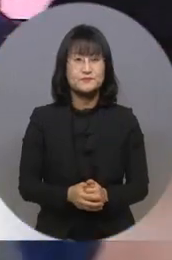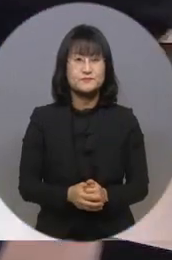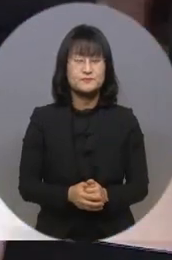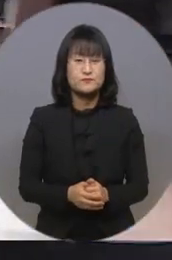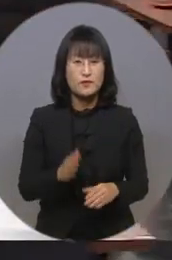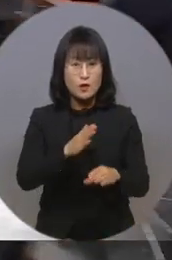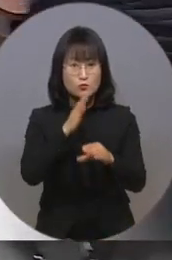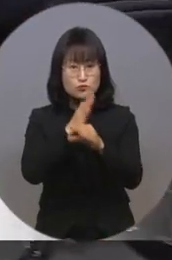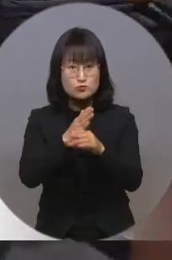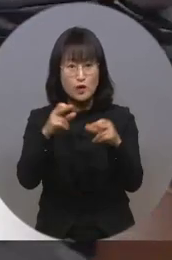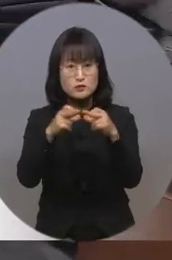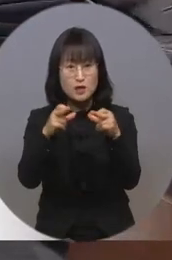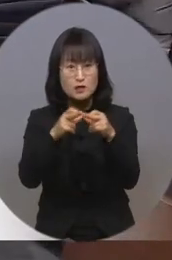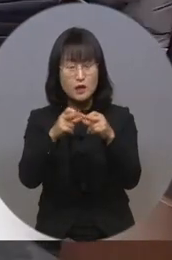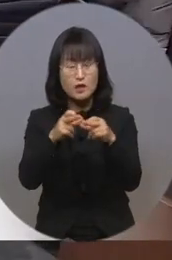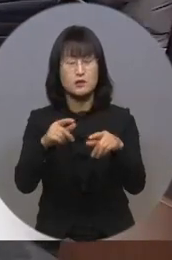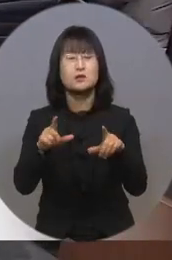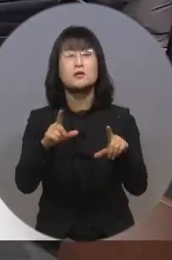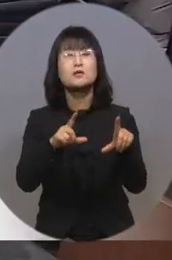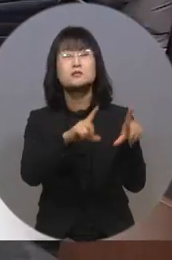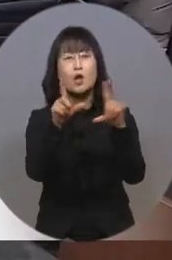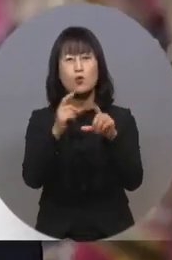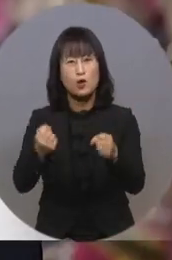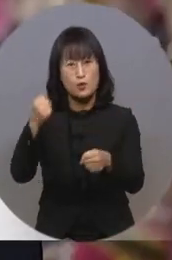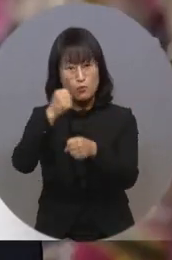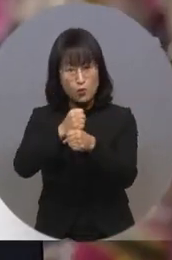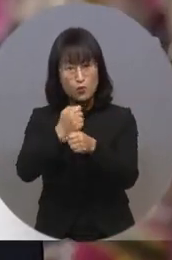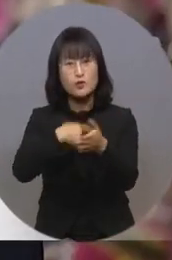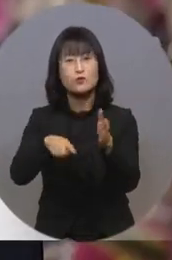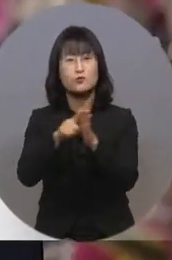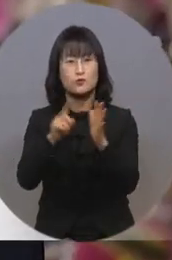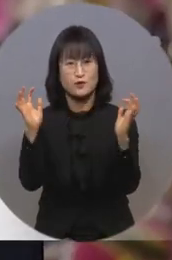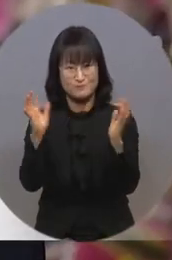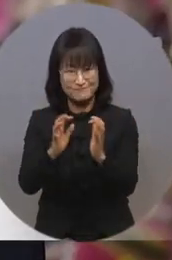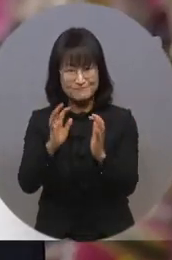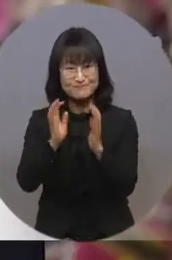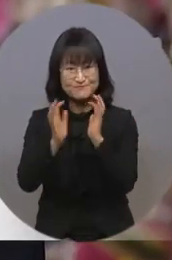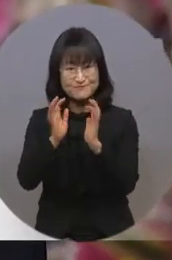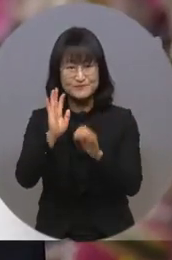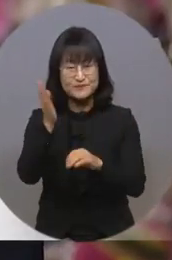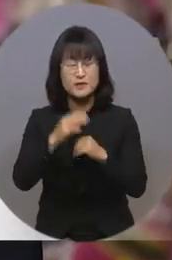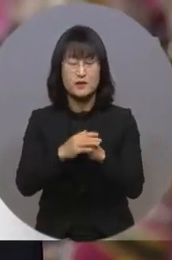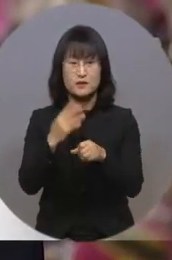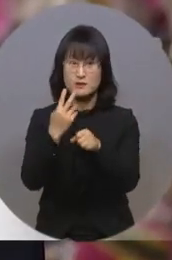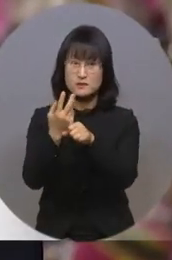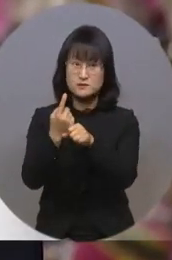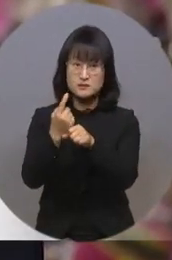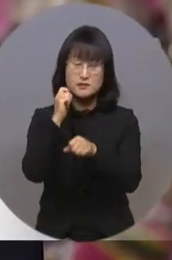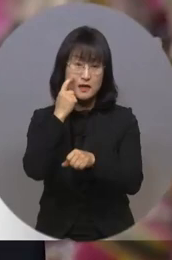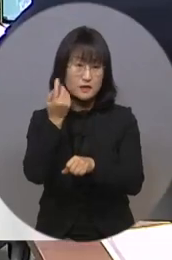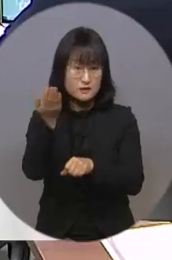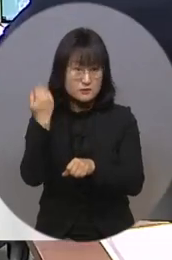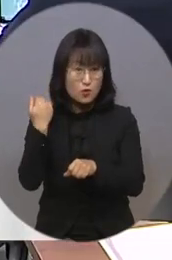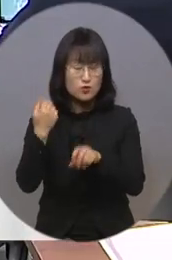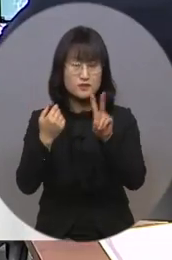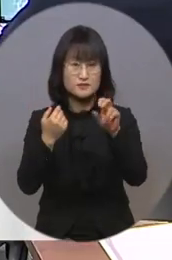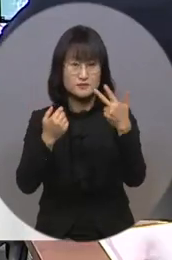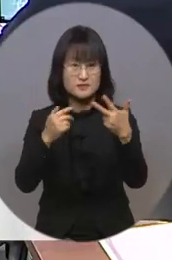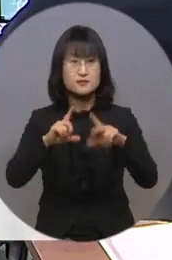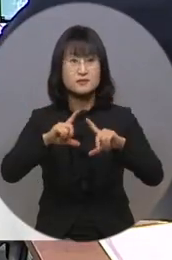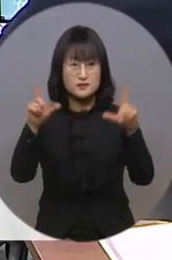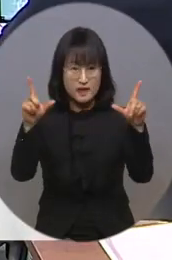중도장애인의 일상으로의 복귀를 논의하는 자리가 열렸습니다 지난달 27일 서울시의회